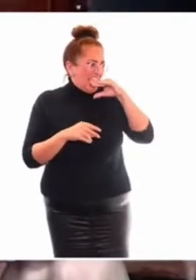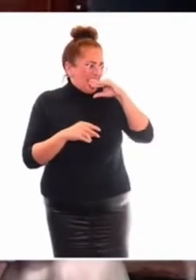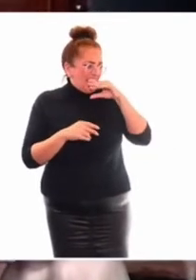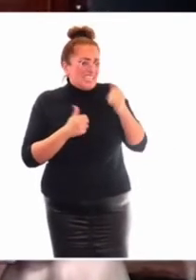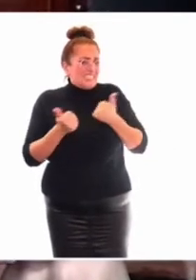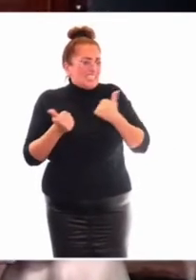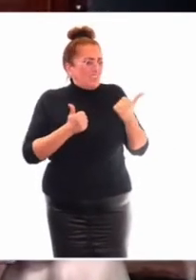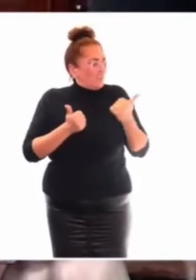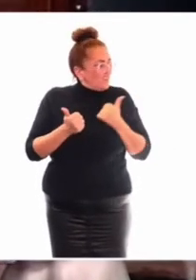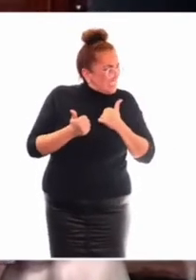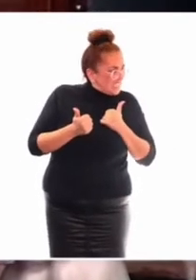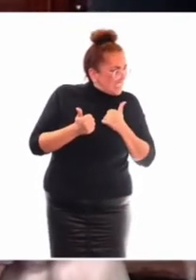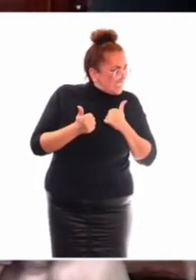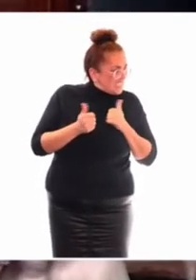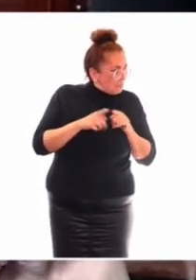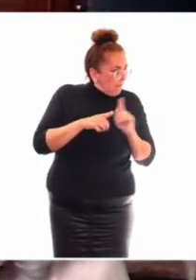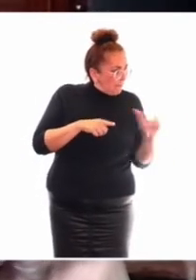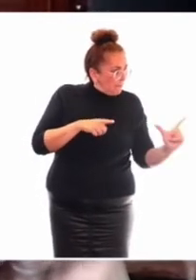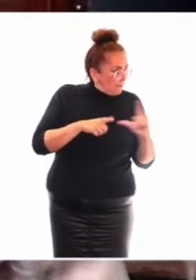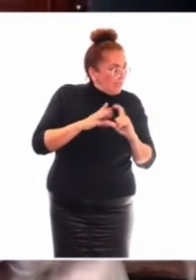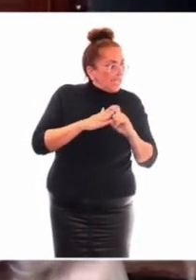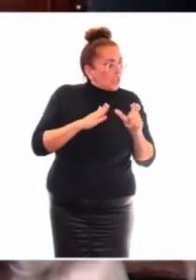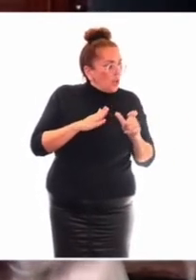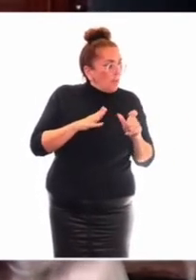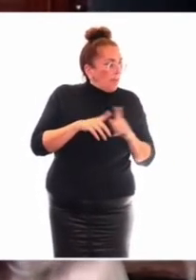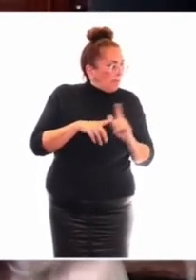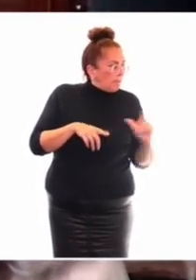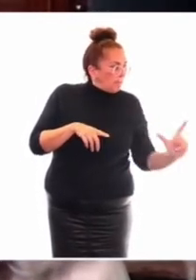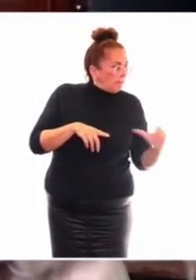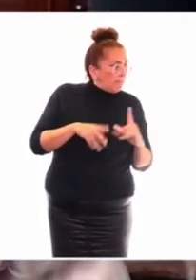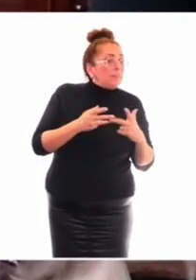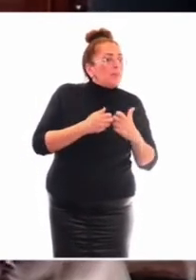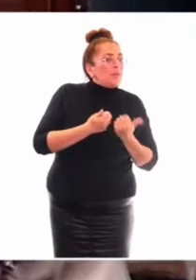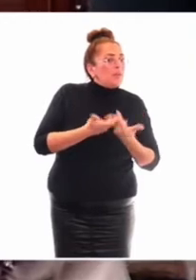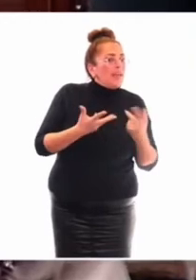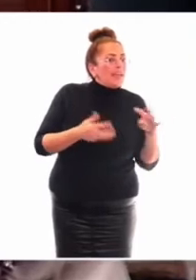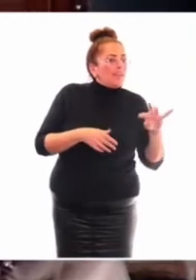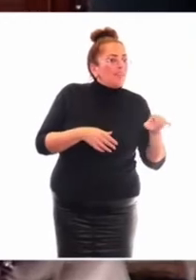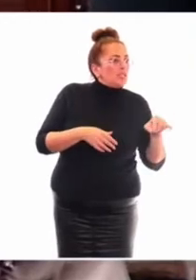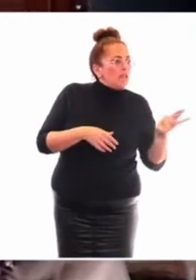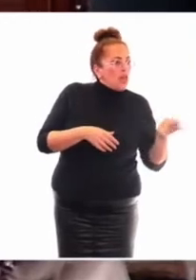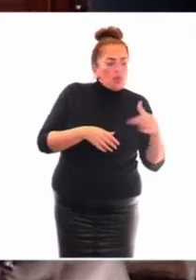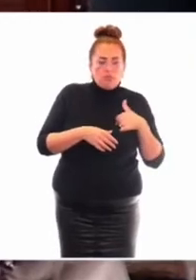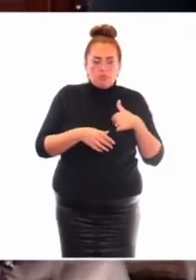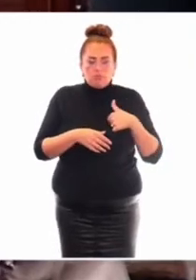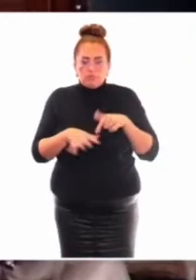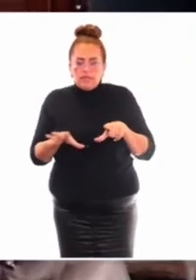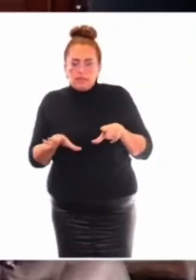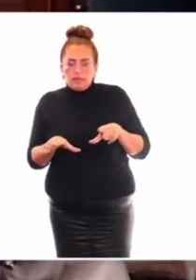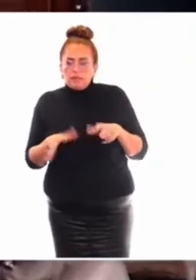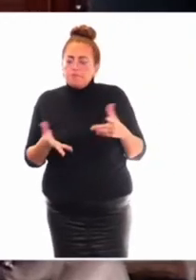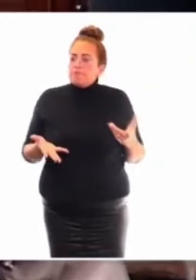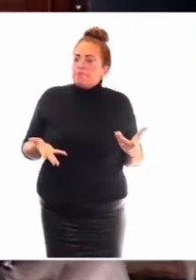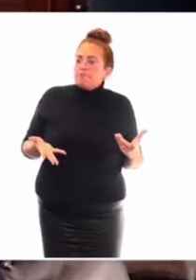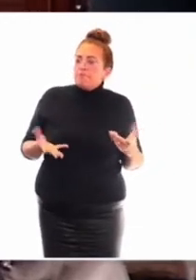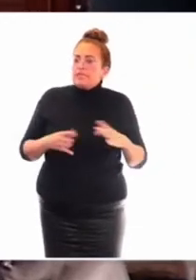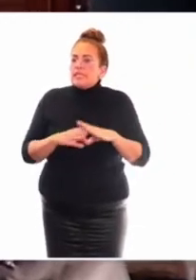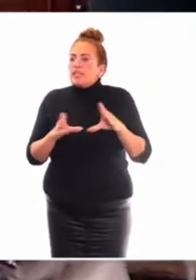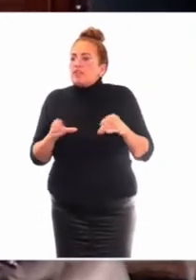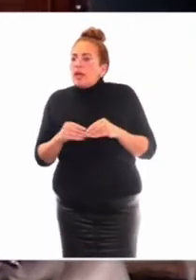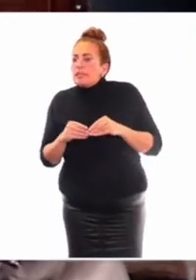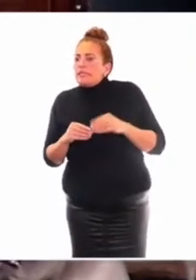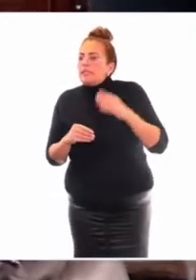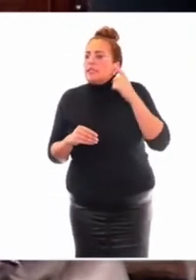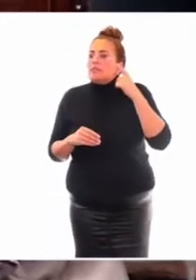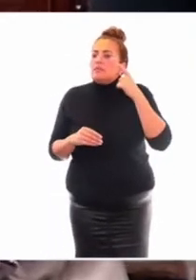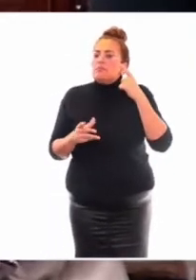elle est restée autour de 4,50 €. Donc vous comprenez quand même que pour les familles, et non pas uniquement celles qui gagneraient à peu